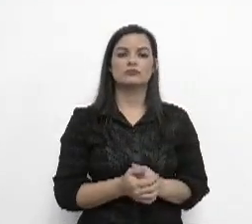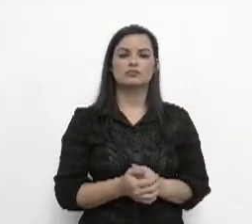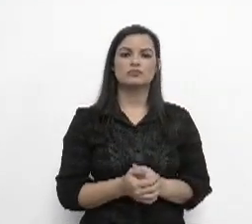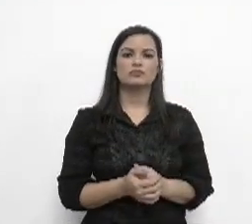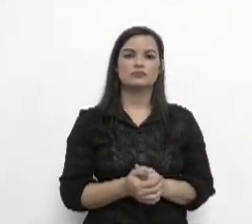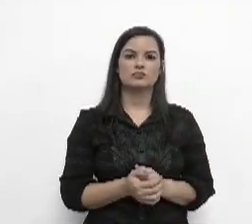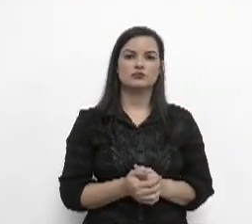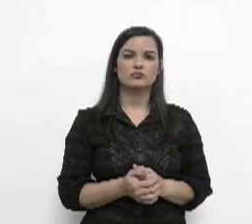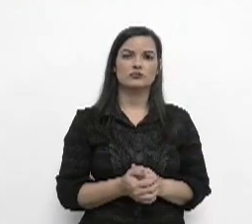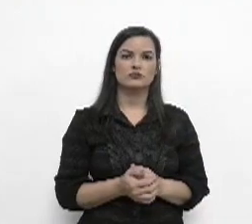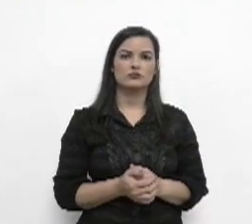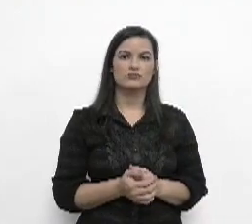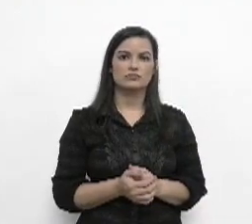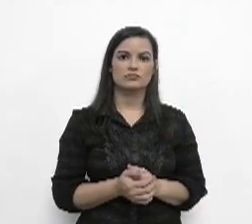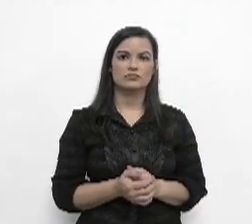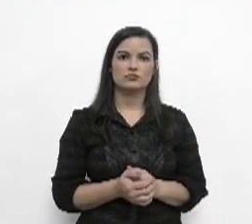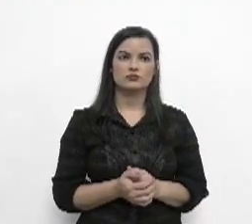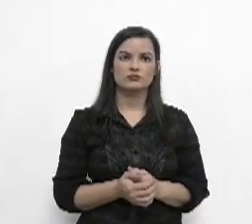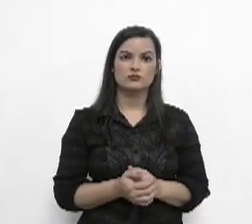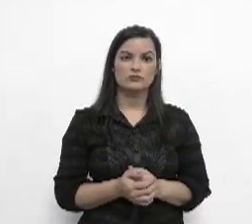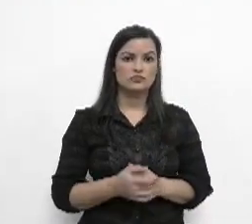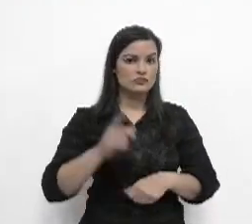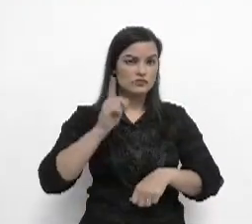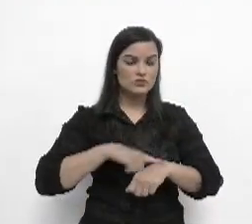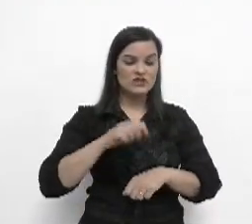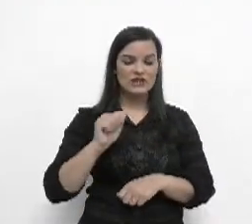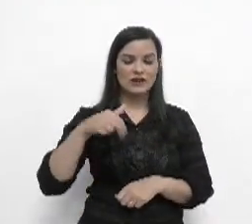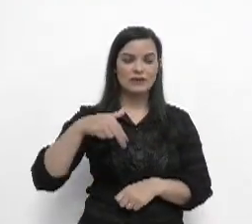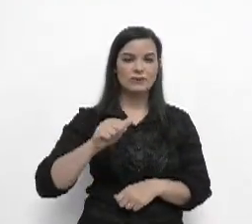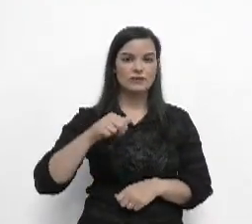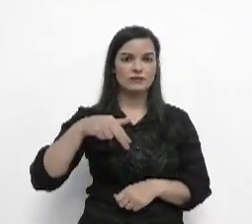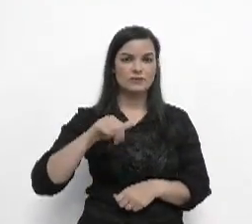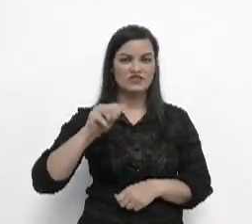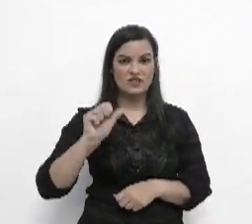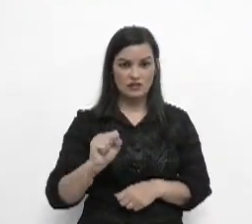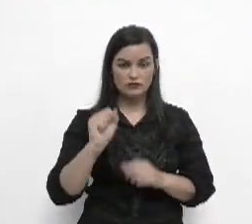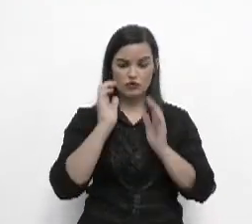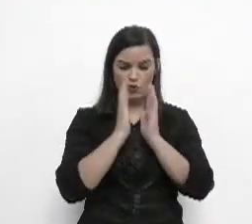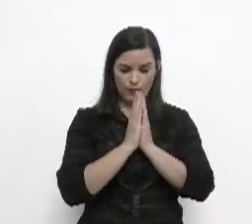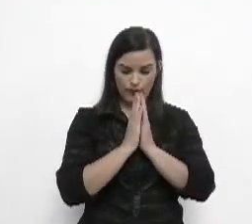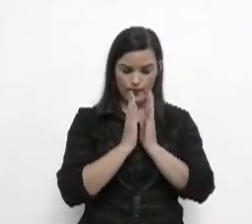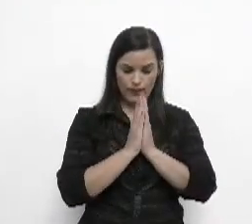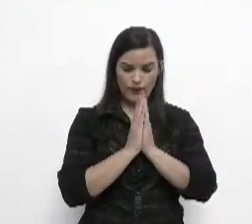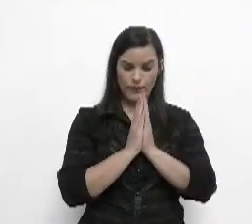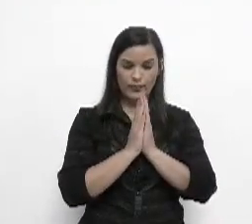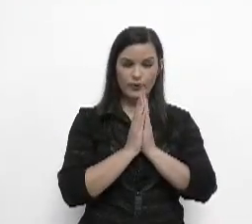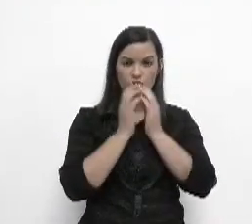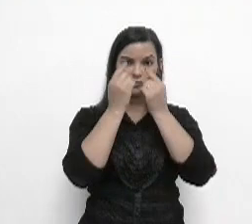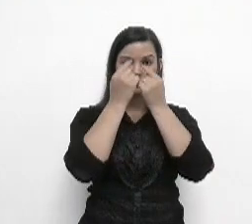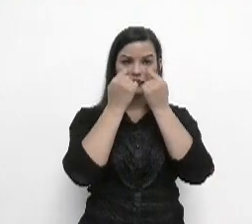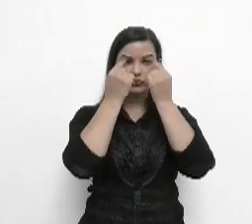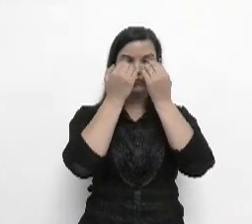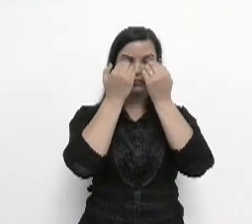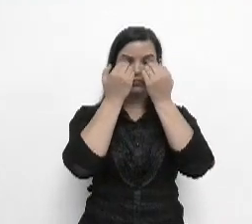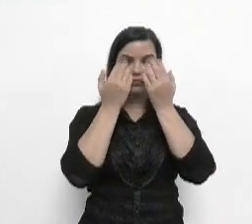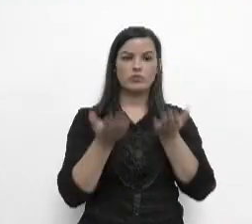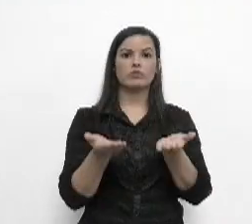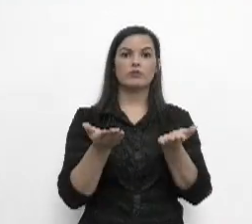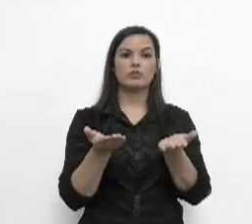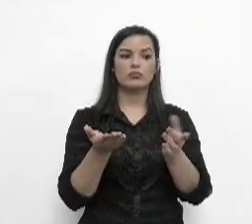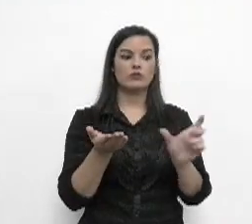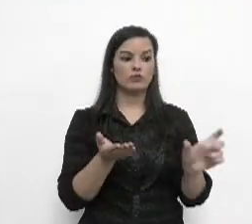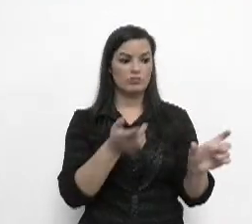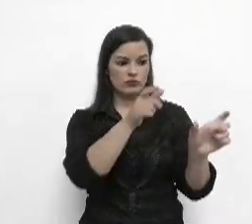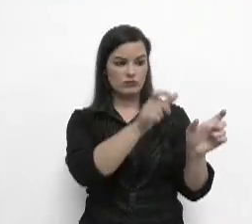것이 벗어졌다고 기록하고 No 있습니다. momento em que Ananias ora e que as escamas caem, ele consegue passar a